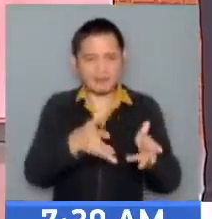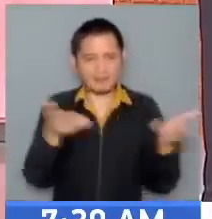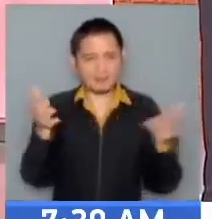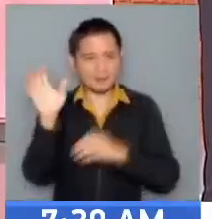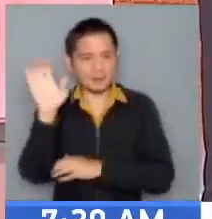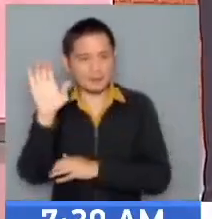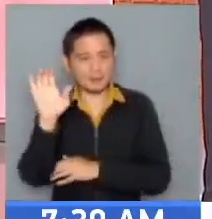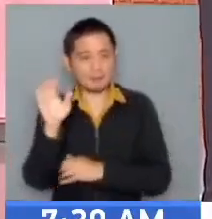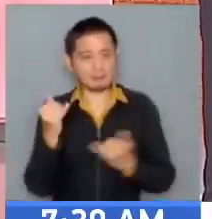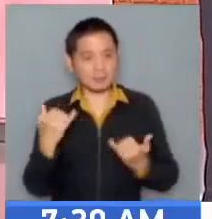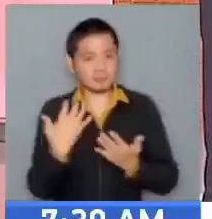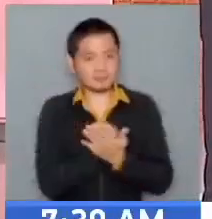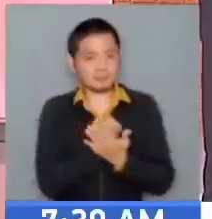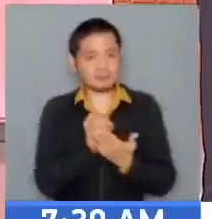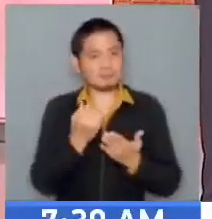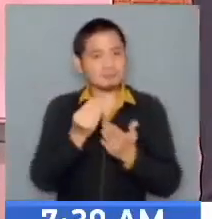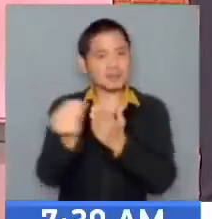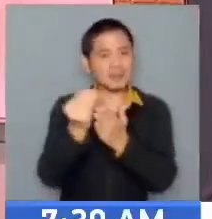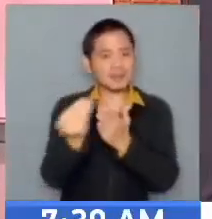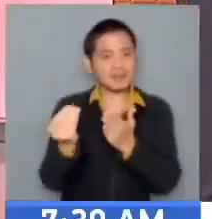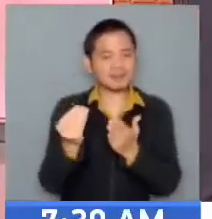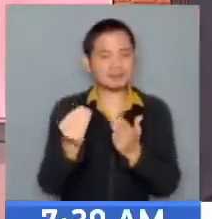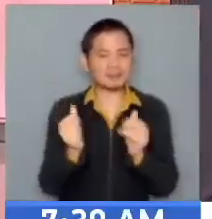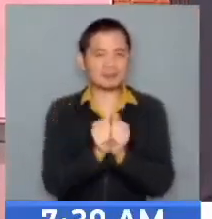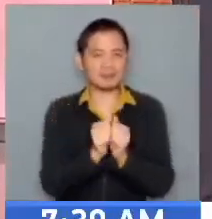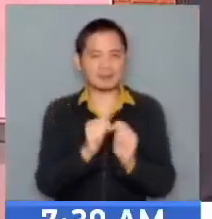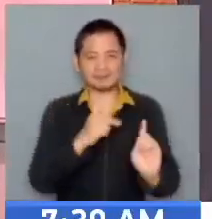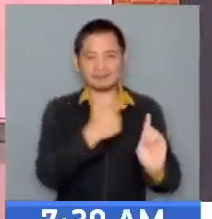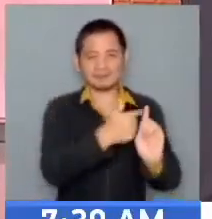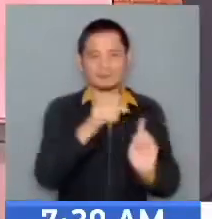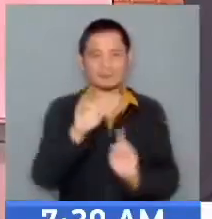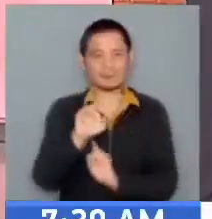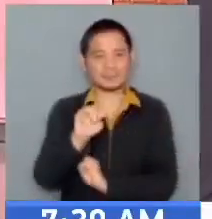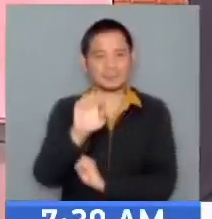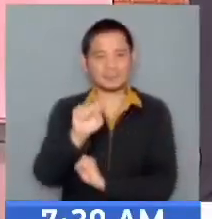James Agustin. James, saan ba maganda mag-shopping?